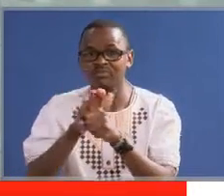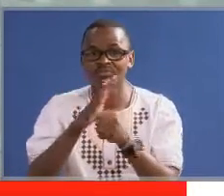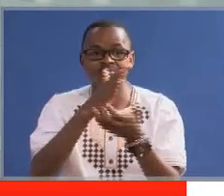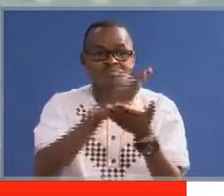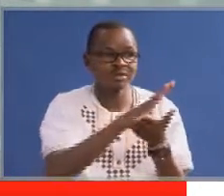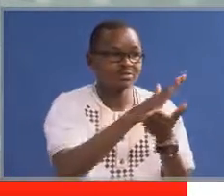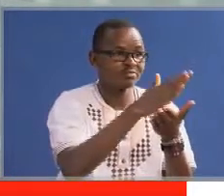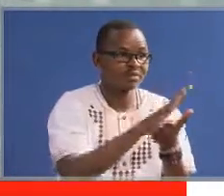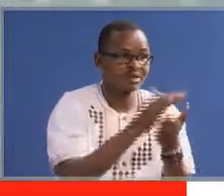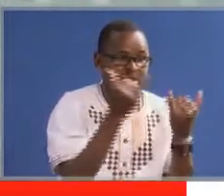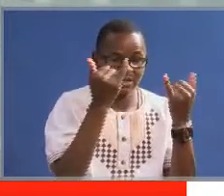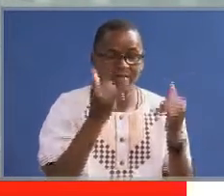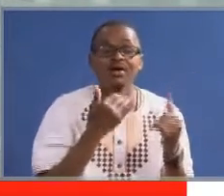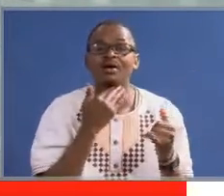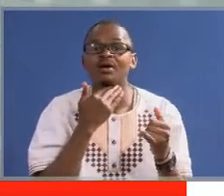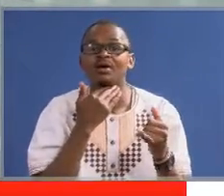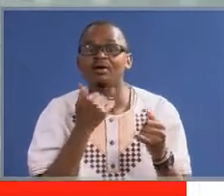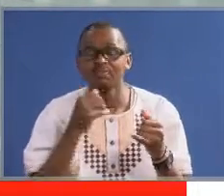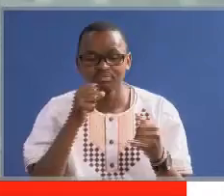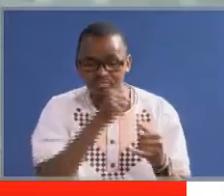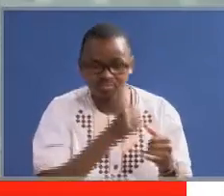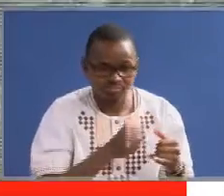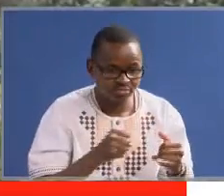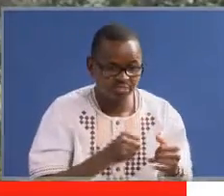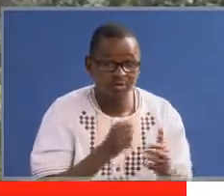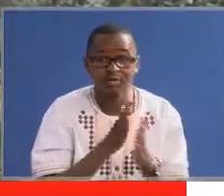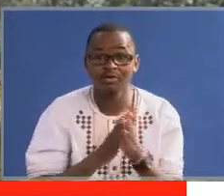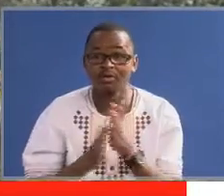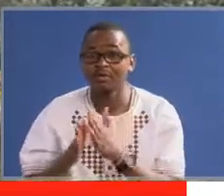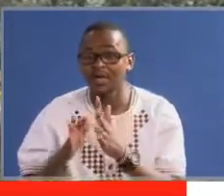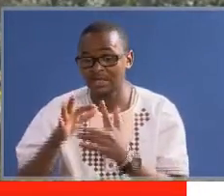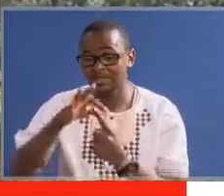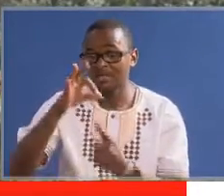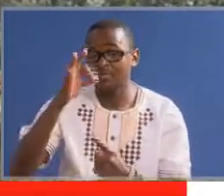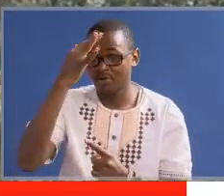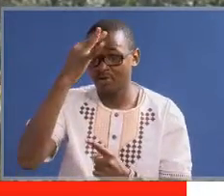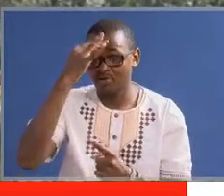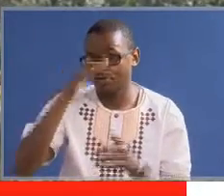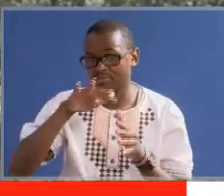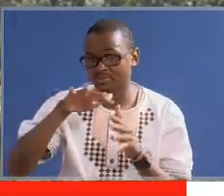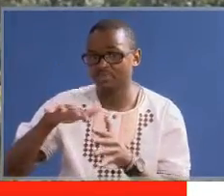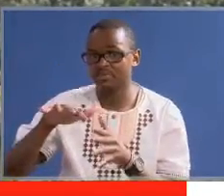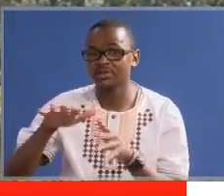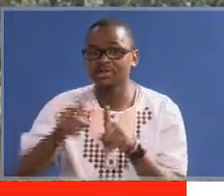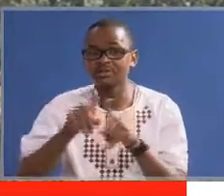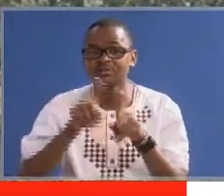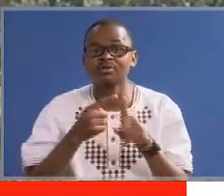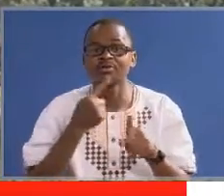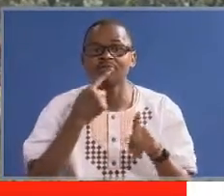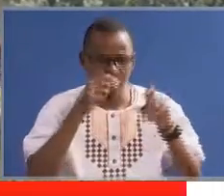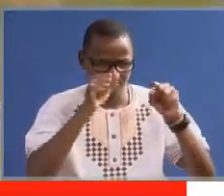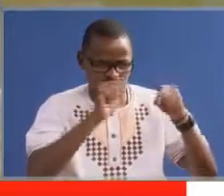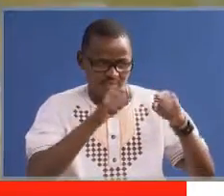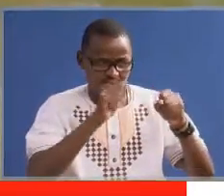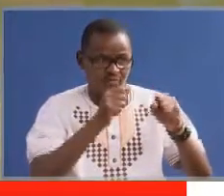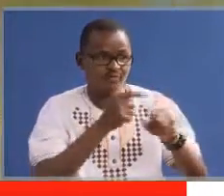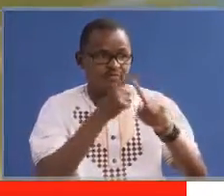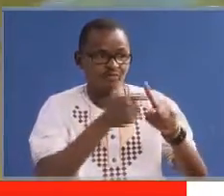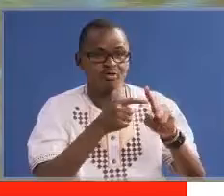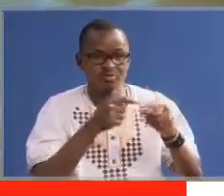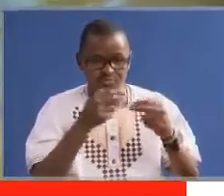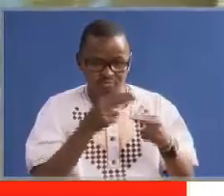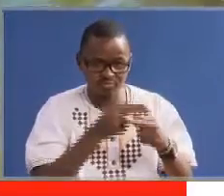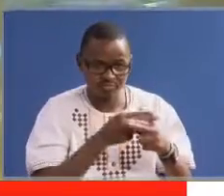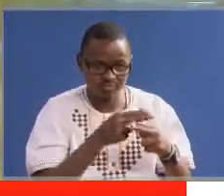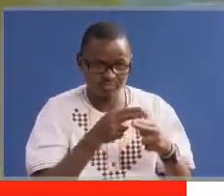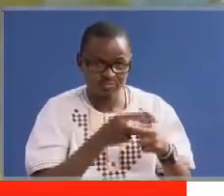vipande. Familia hiyo sasa inataka wazee wa vijiji kuandaa tambiko maalum ili kuepuka madhara wanayosema huenda yakatokea hivi